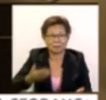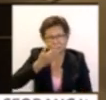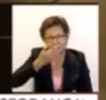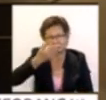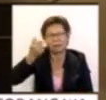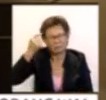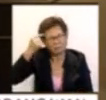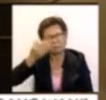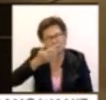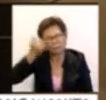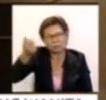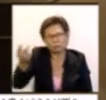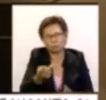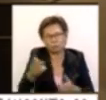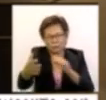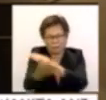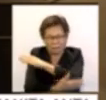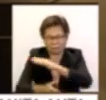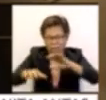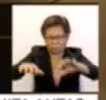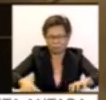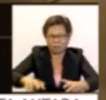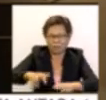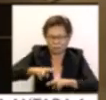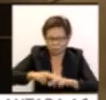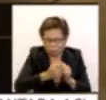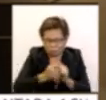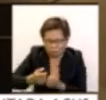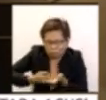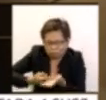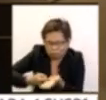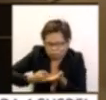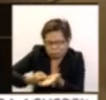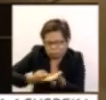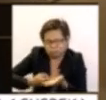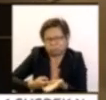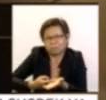together and find ways to go out of the mess.